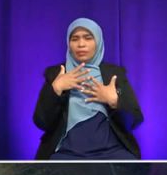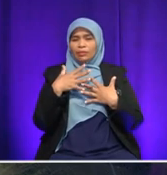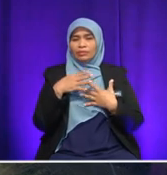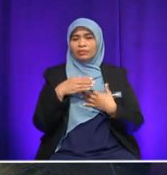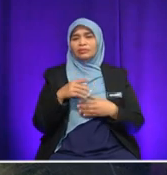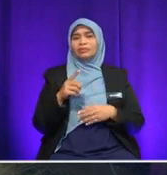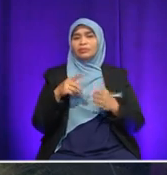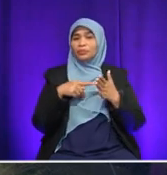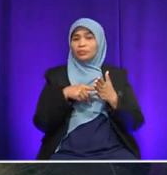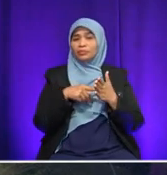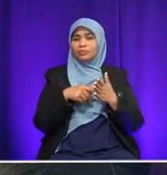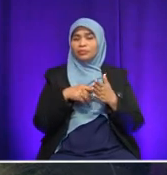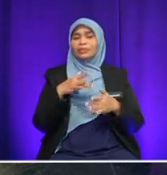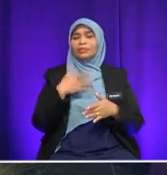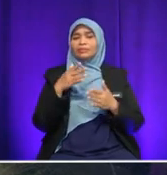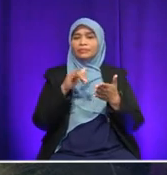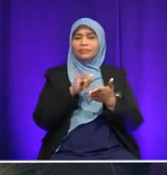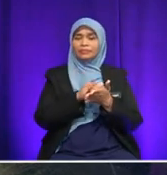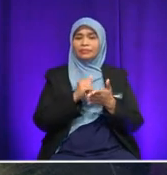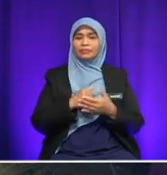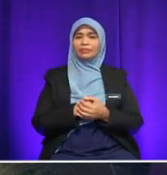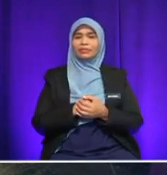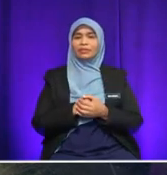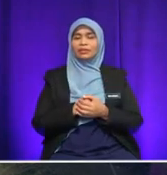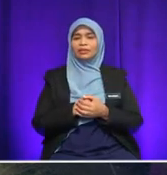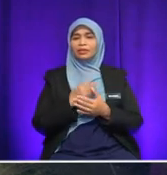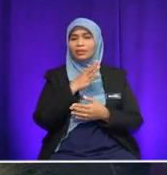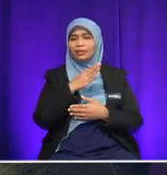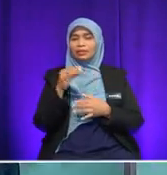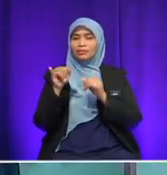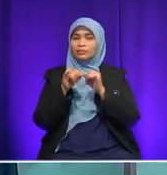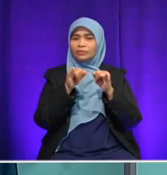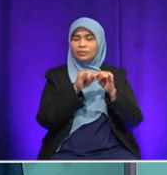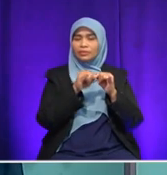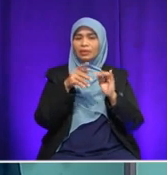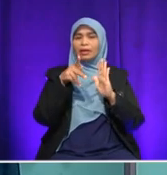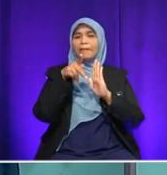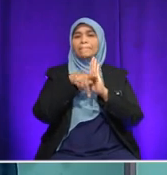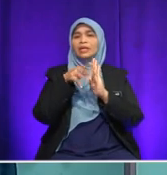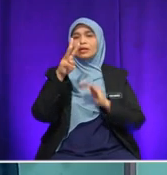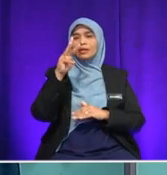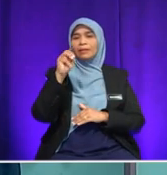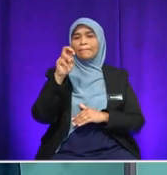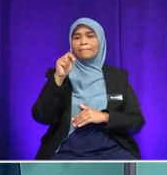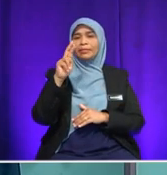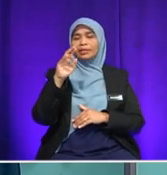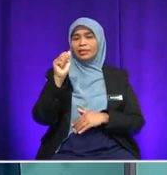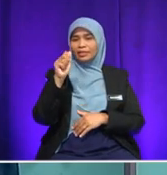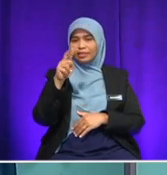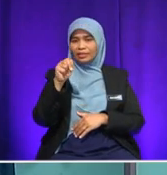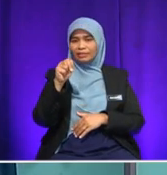dalam teknik suspense lah. Kita tak jangka benda itu akan berlaku. Okey, dan juga pemerian adalah kita menggambarkan peristiwa